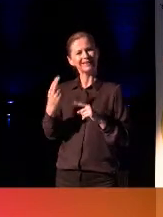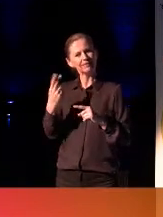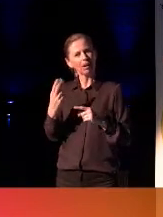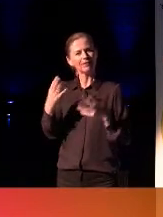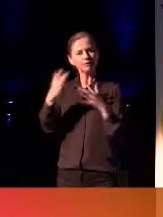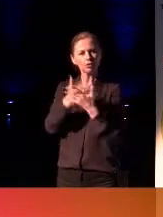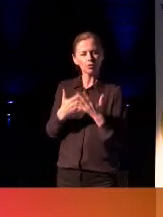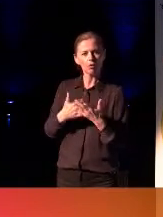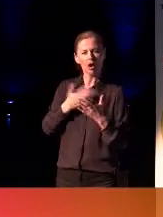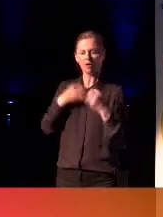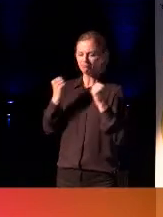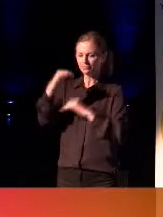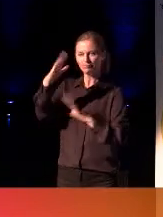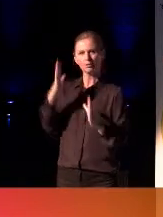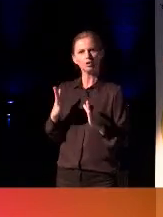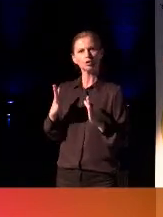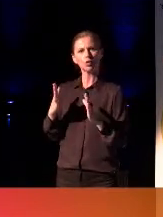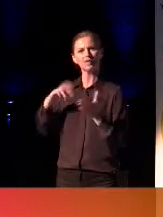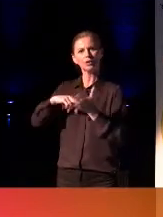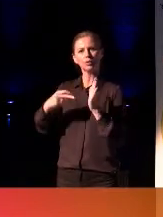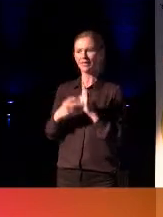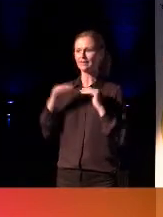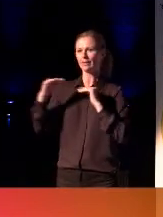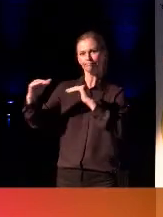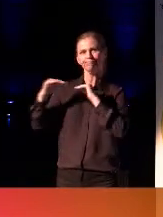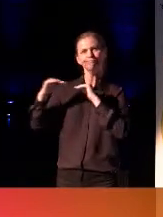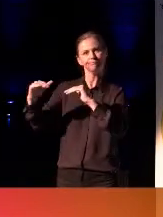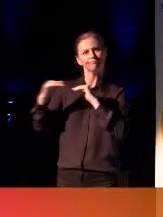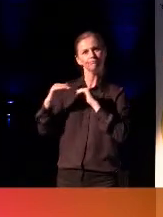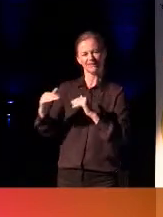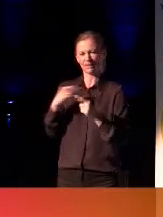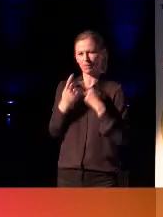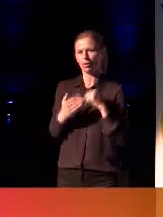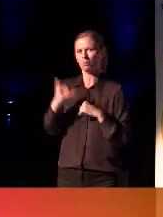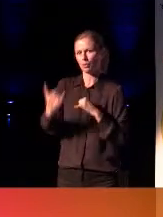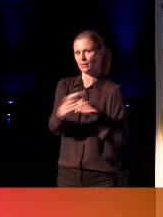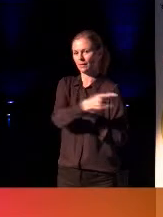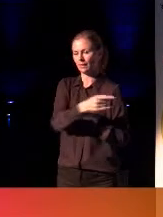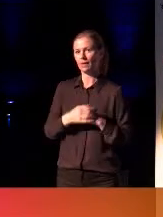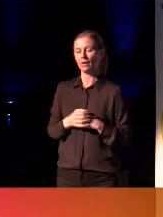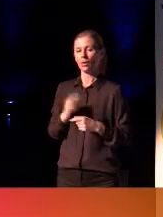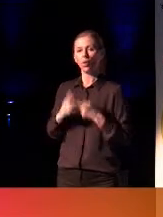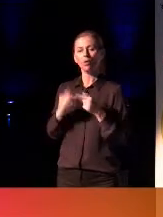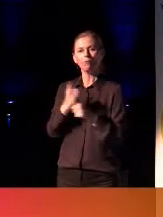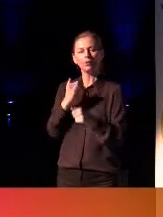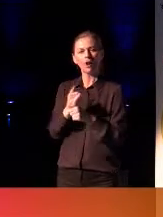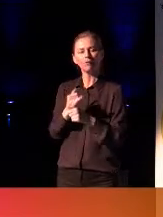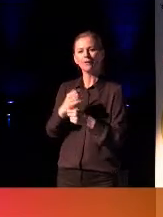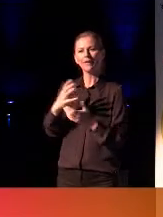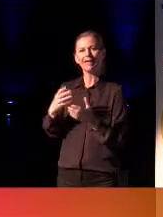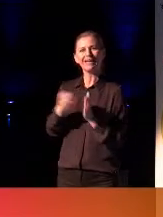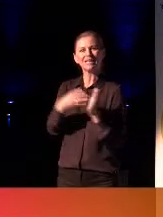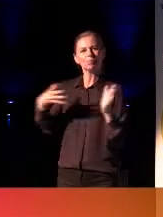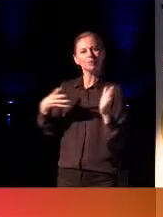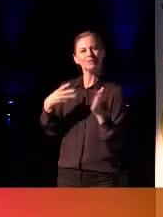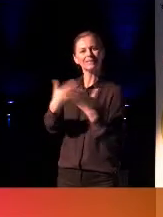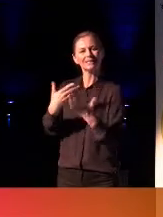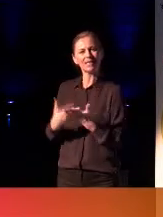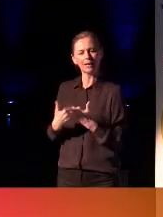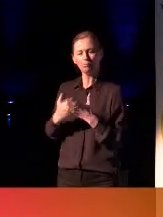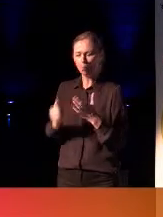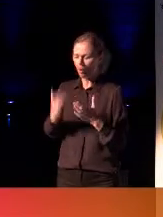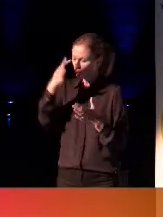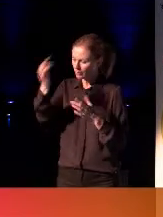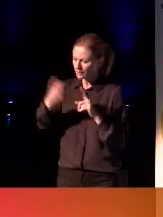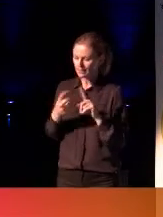med standarder som gjør at denne teknologien skal spille sammen. Det kommer jeg tilbake til helt på slutten. Vi gir råd om hvordan de vil innrette responstjenesten sine med